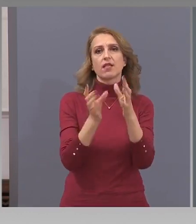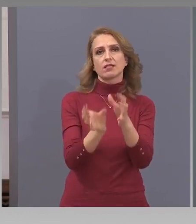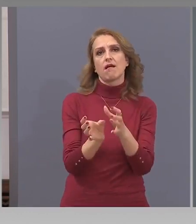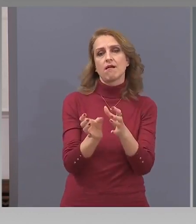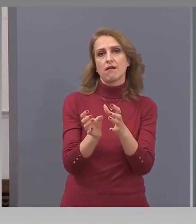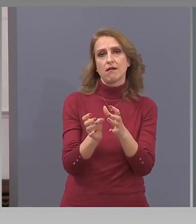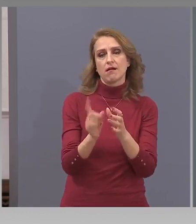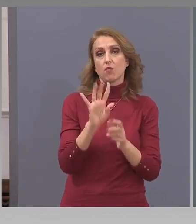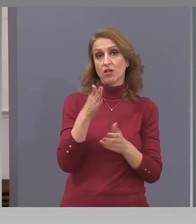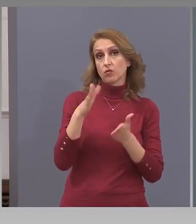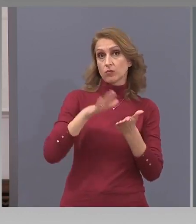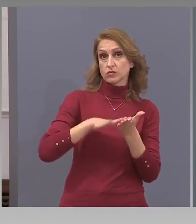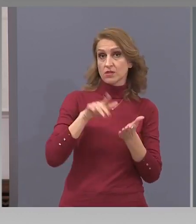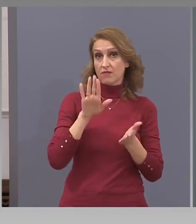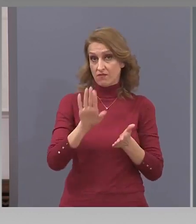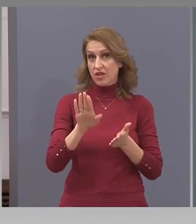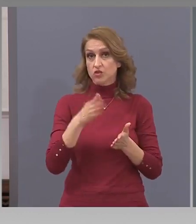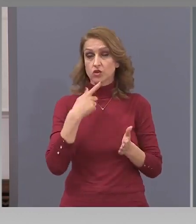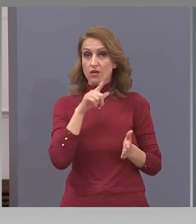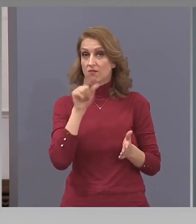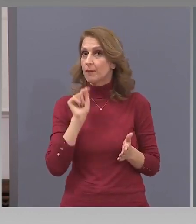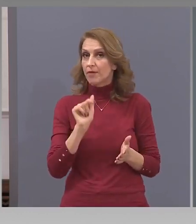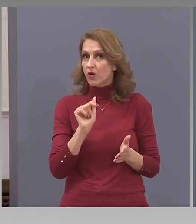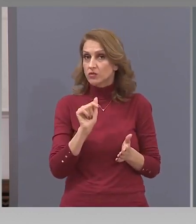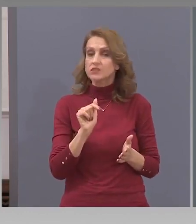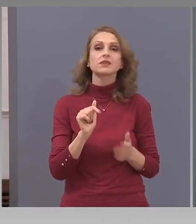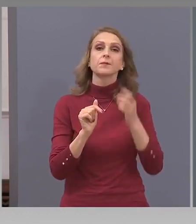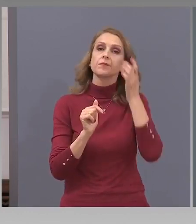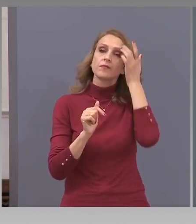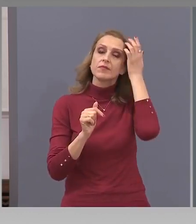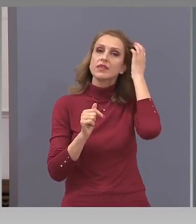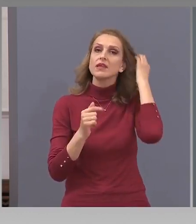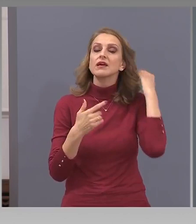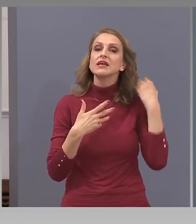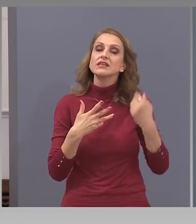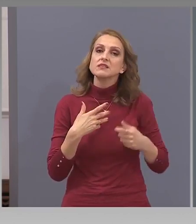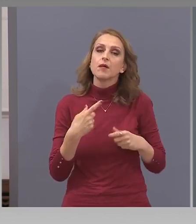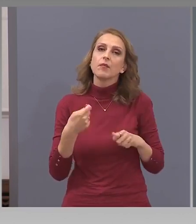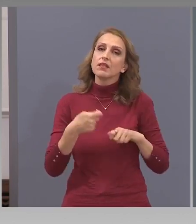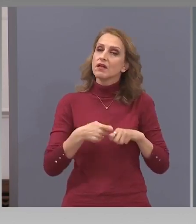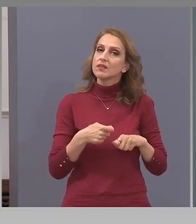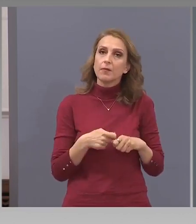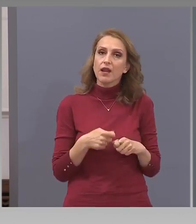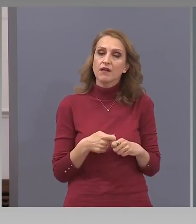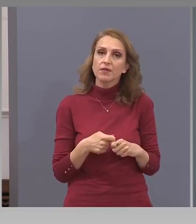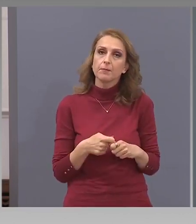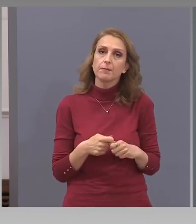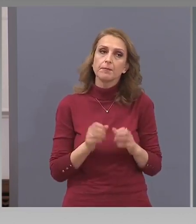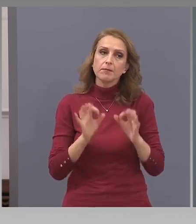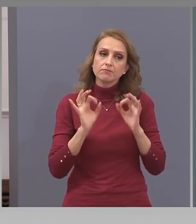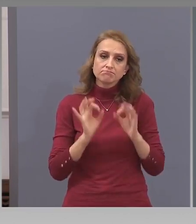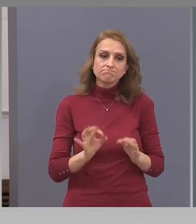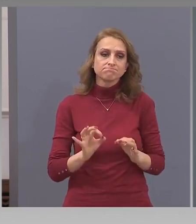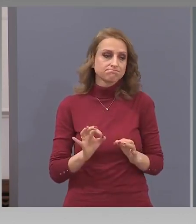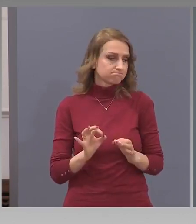този въпрос така с стремеж да направи